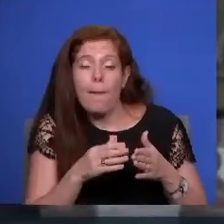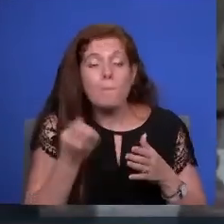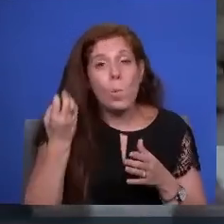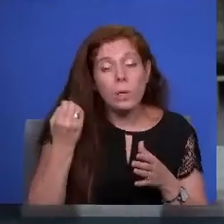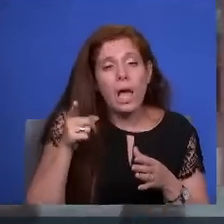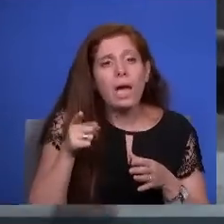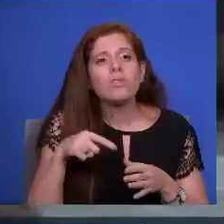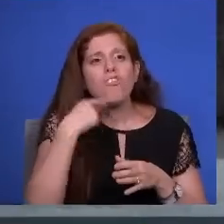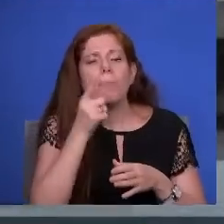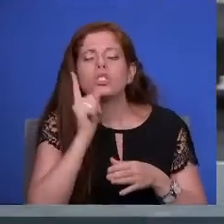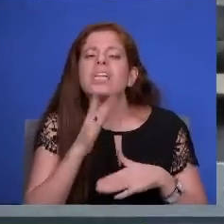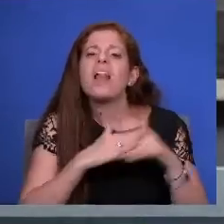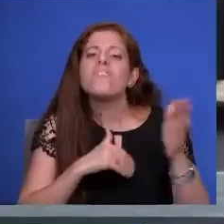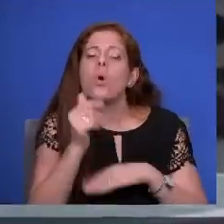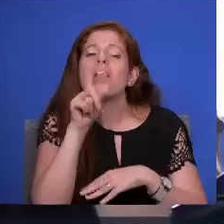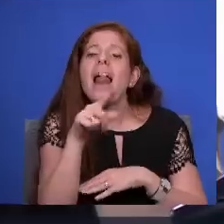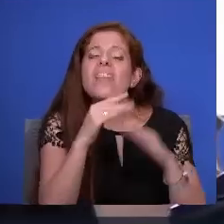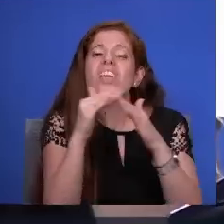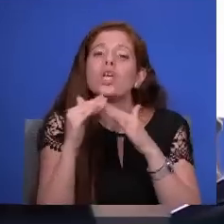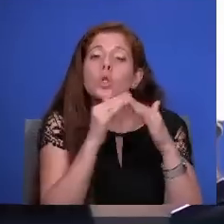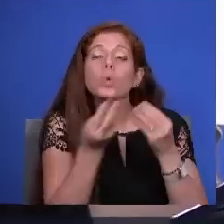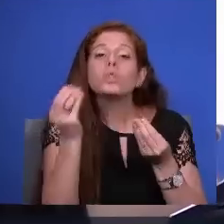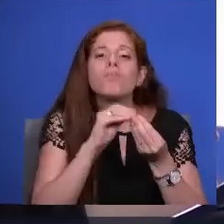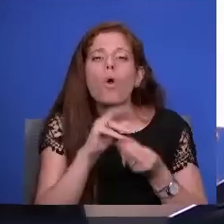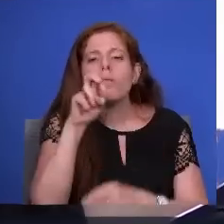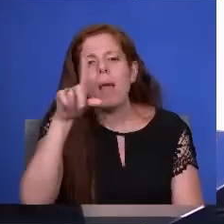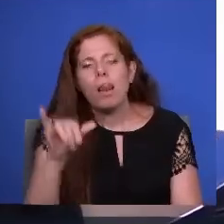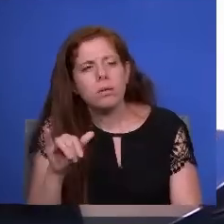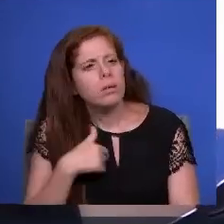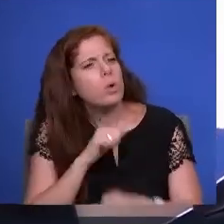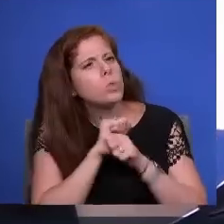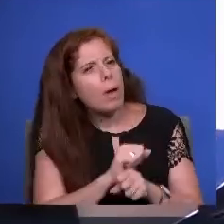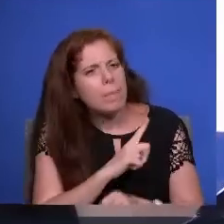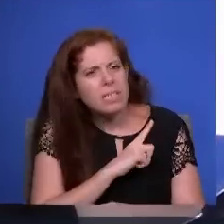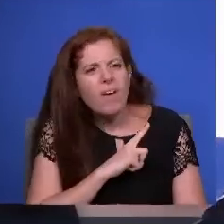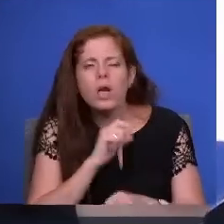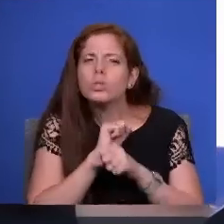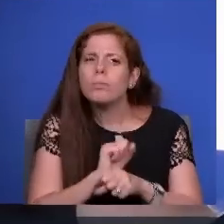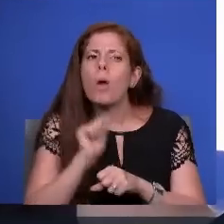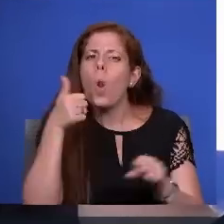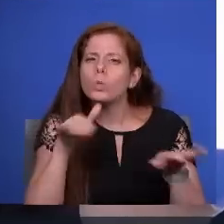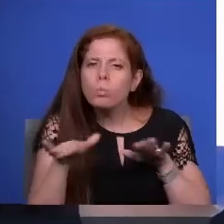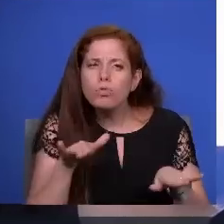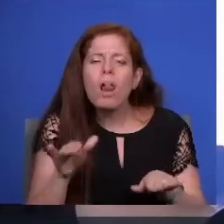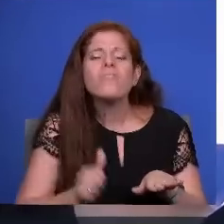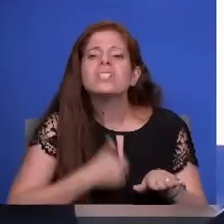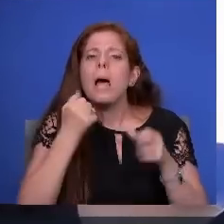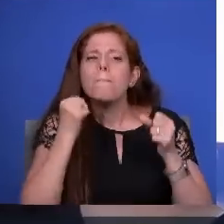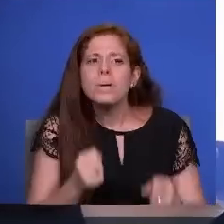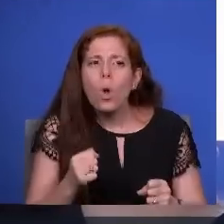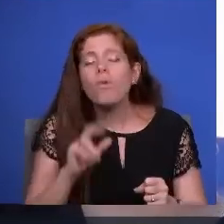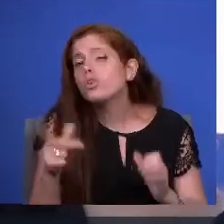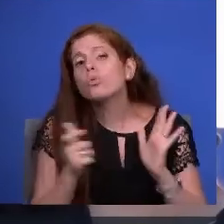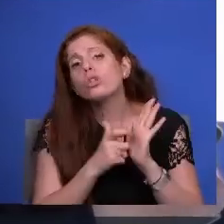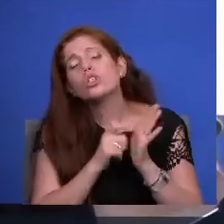וסמוטריץ' לבנות 1,000 יחידות דיור נוספות באלי. אנחנו סומכים על צבא הגנה לישראל, אנחנו סומכים על ראש הממשלה ועל שר הביטחון, אבל יש לנו